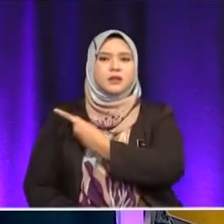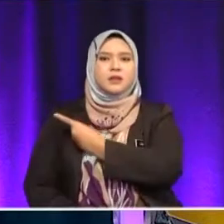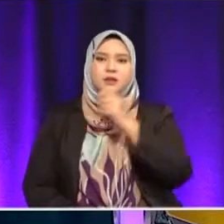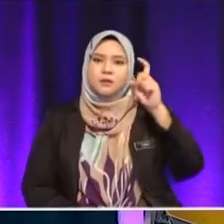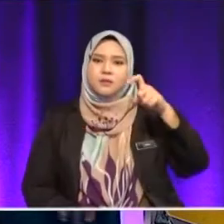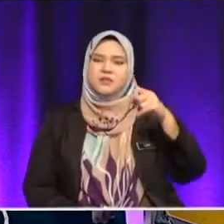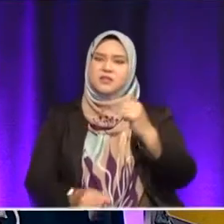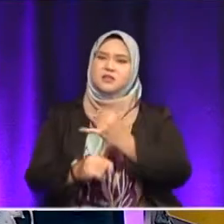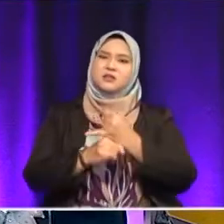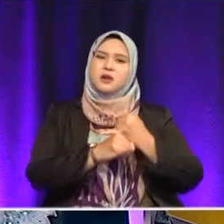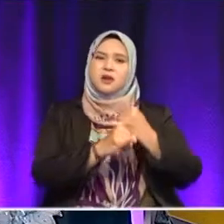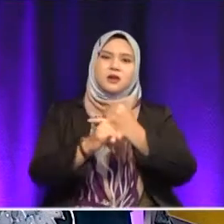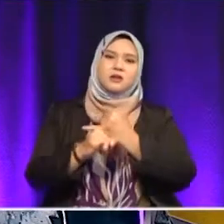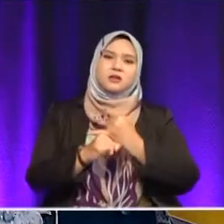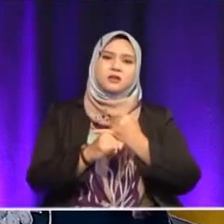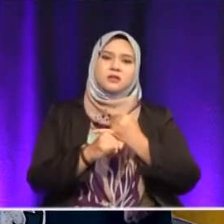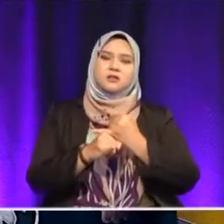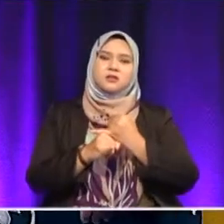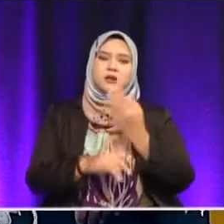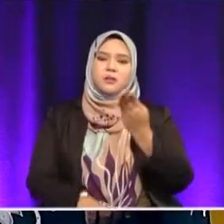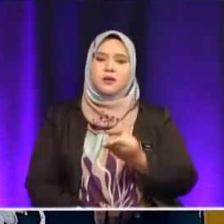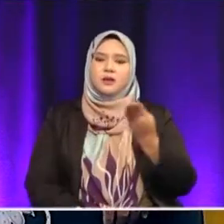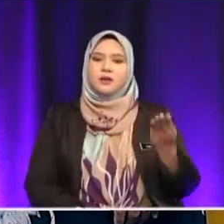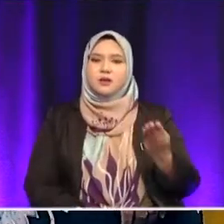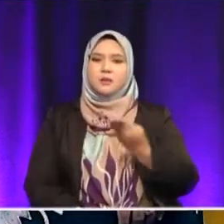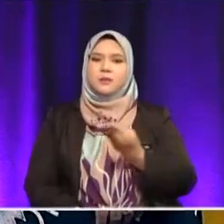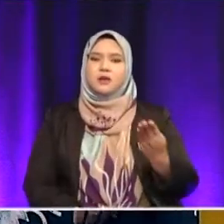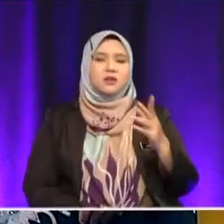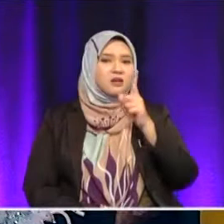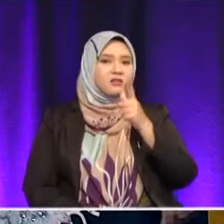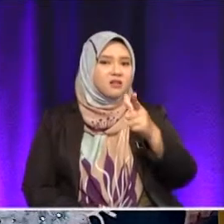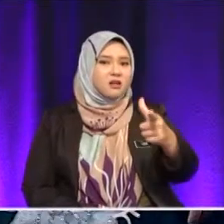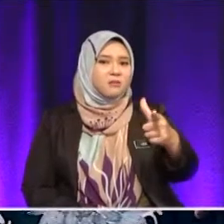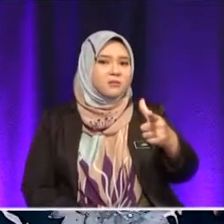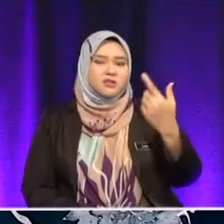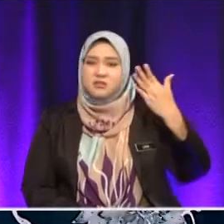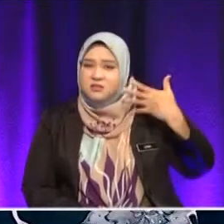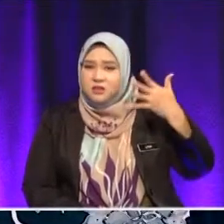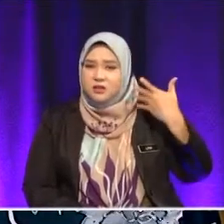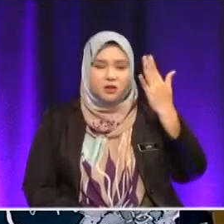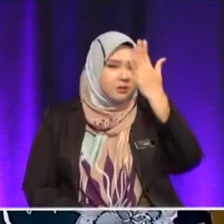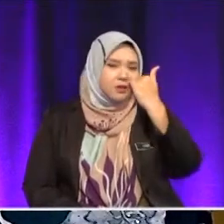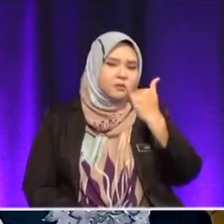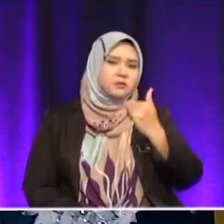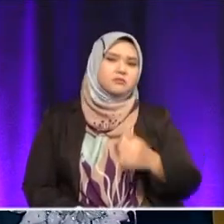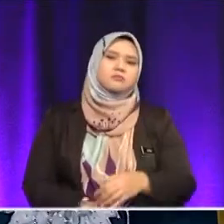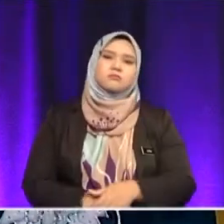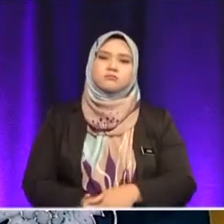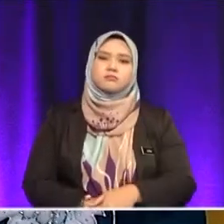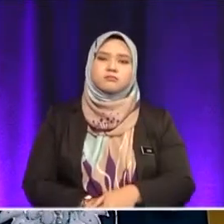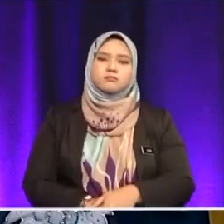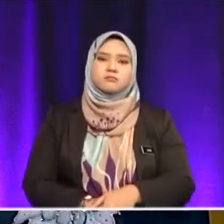pelihara warisan-warisan lama Oke baiklah ya kita coba tanya kawan-kawan kita ya